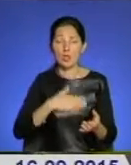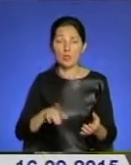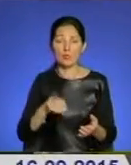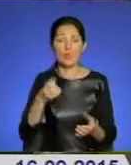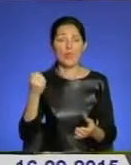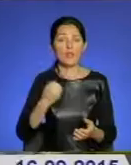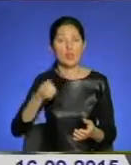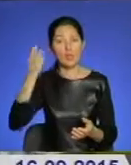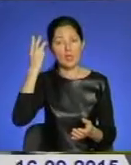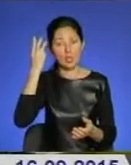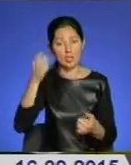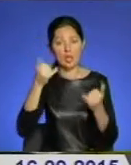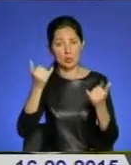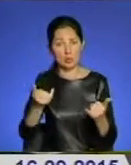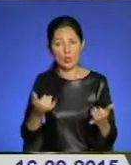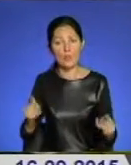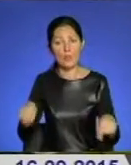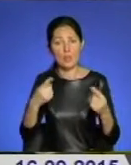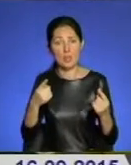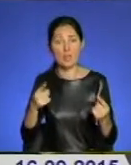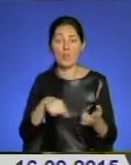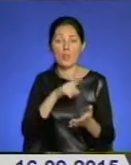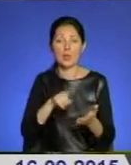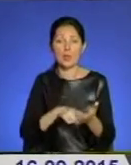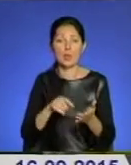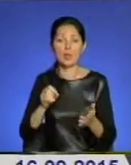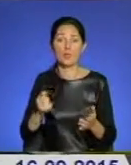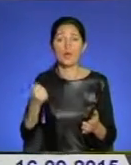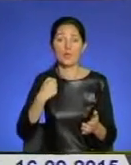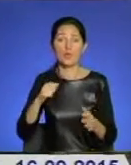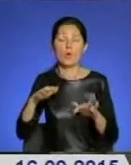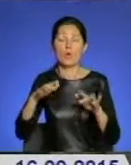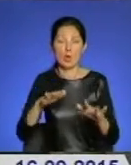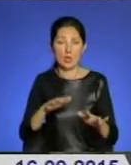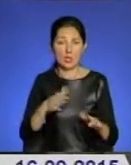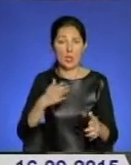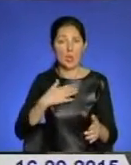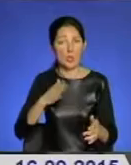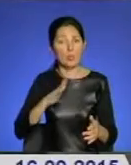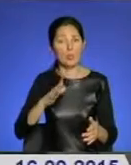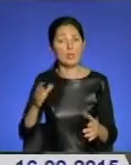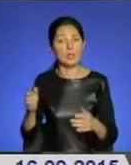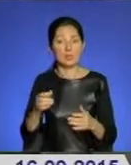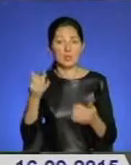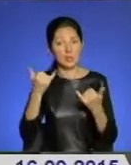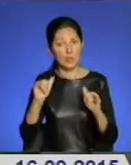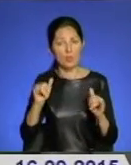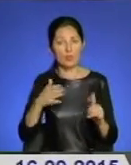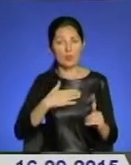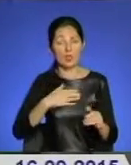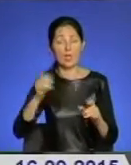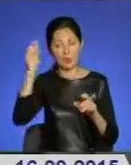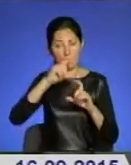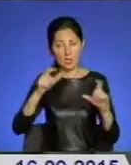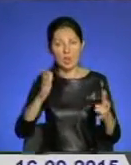антитерористичну операцію, яка проходить на сході України. І він дуже був здивований, що наш університет має центр підготовки офіцерів запасу. Тобто ми обов'язково щось